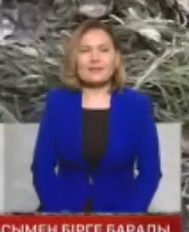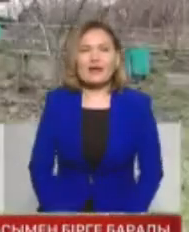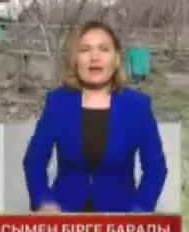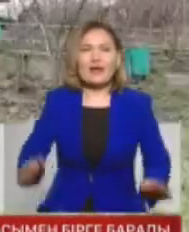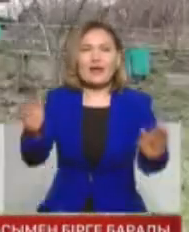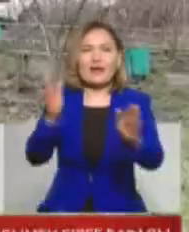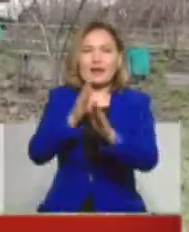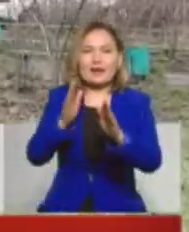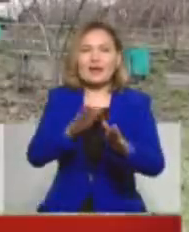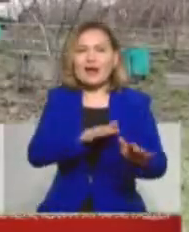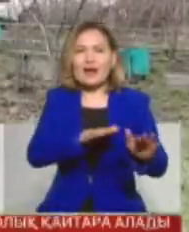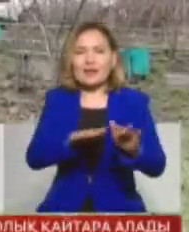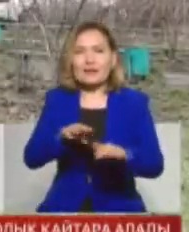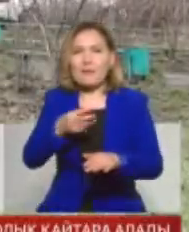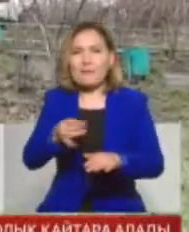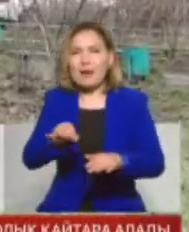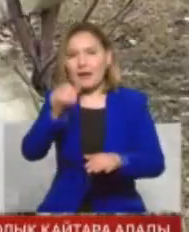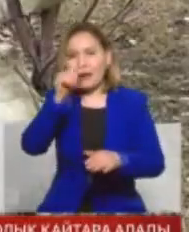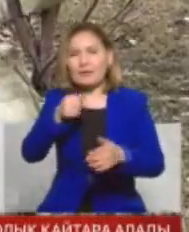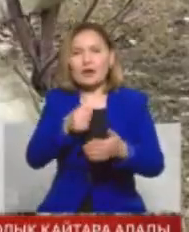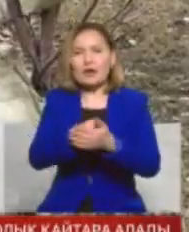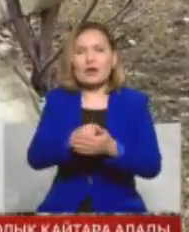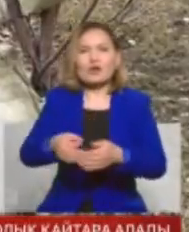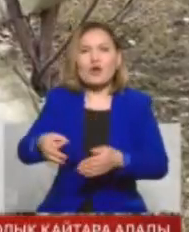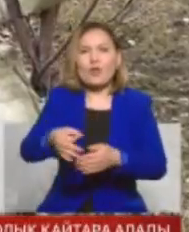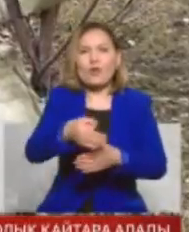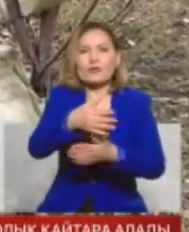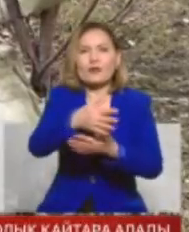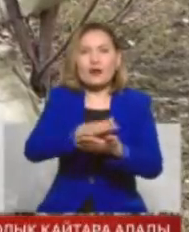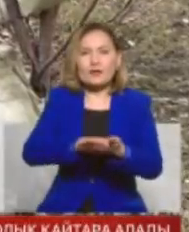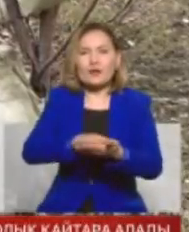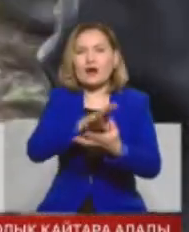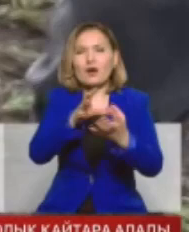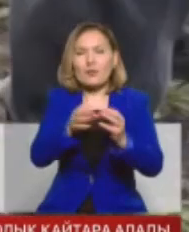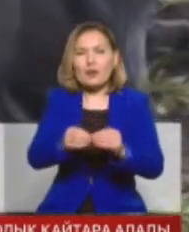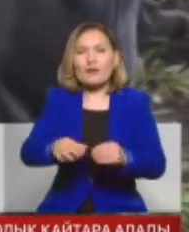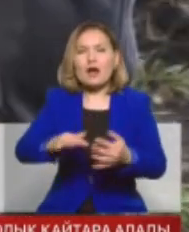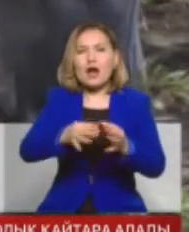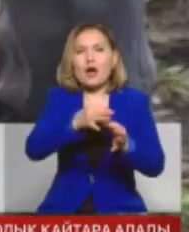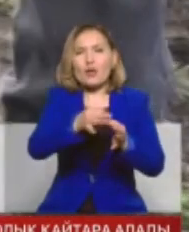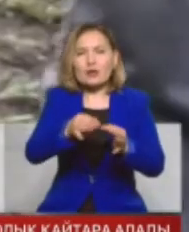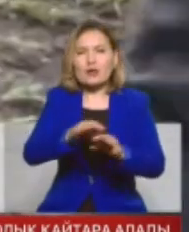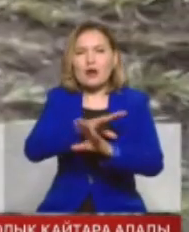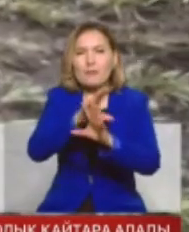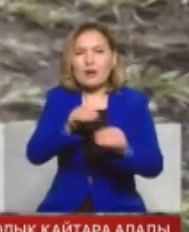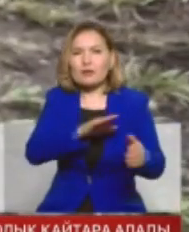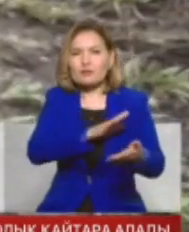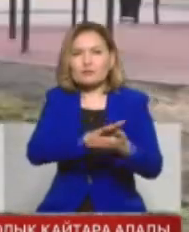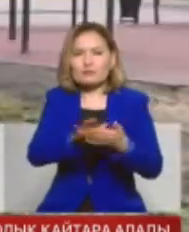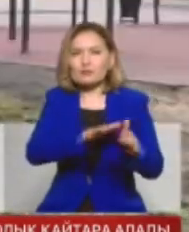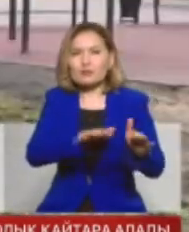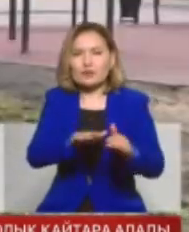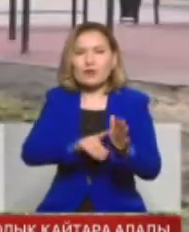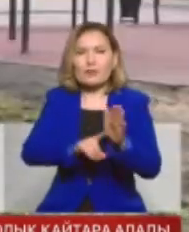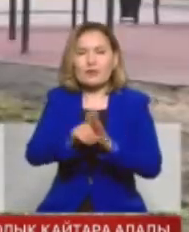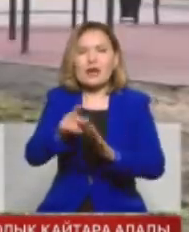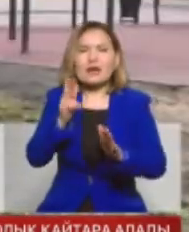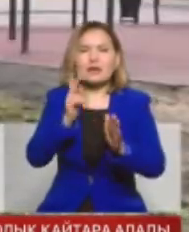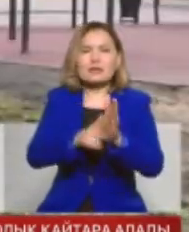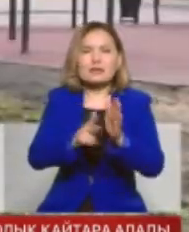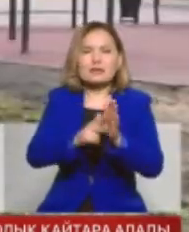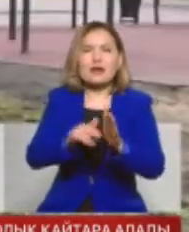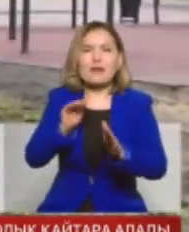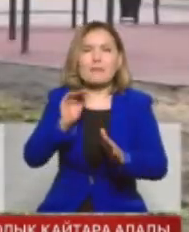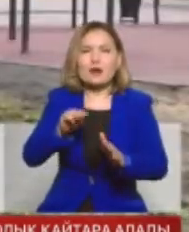Экологиялық акция мамыр айының соңына дейін жалғаспақ. Облыс орталығынан бөлек аудан ауылдарда да жаппай тазалық жүріп жатыр. 80